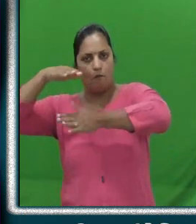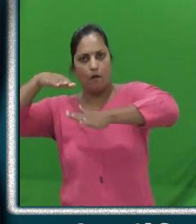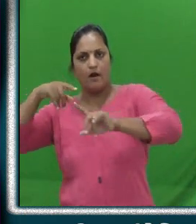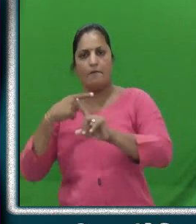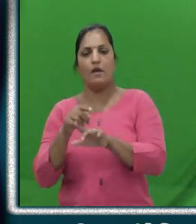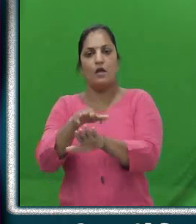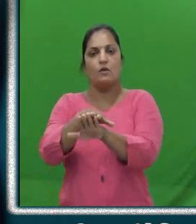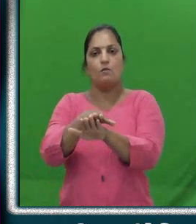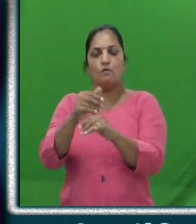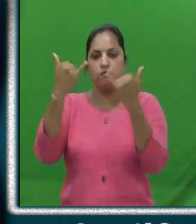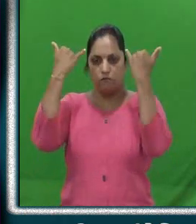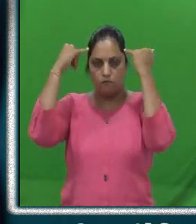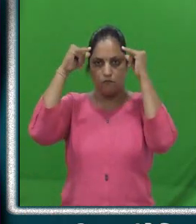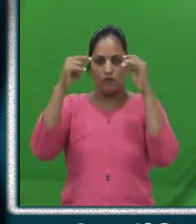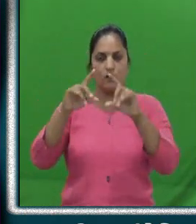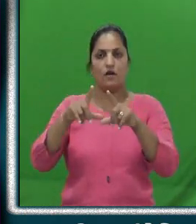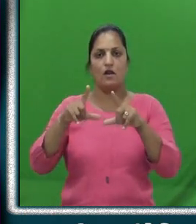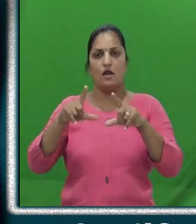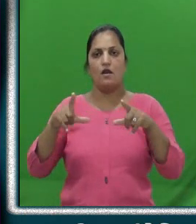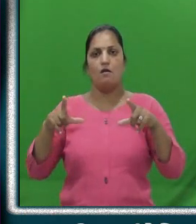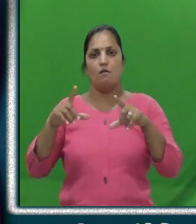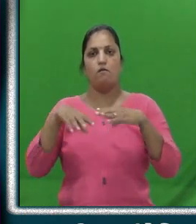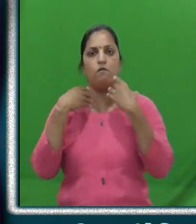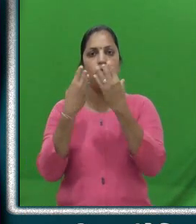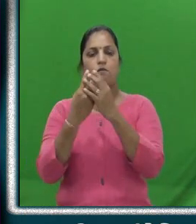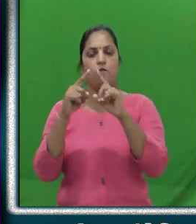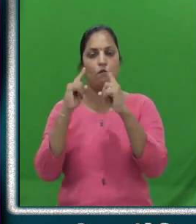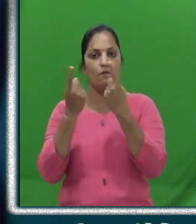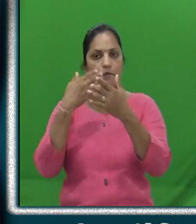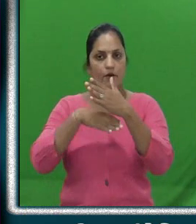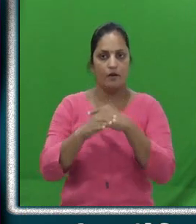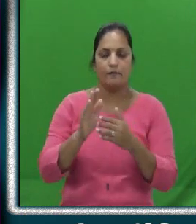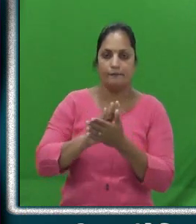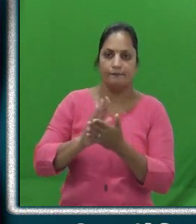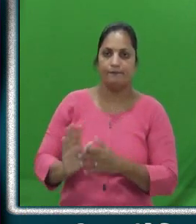દરિયા કિનારા અને પ્રાણી સંગ્રહાલયમાં આ ટુકડી સફાઈ કરે છે.